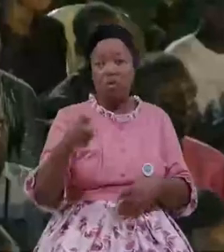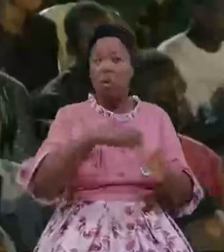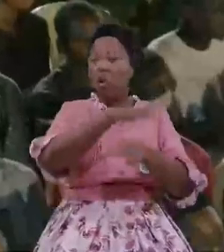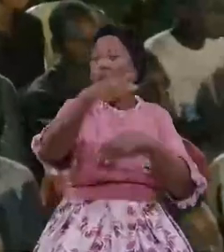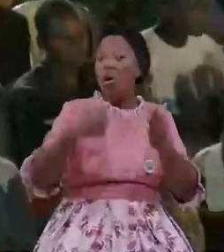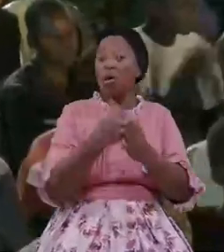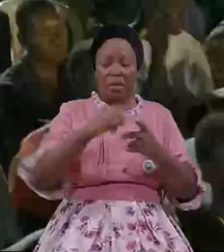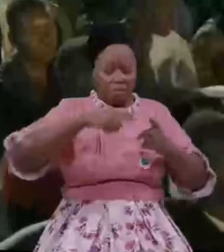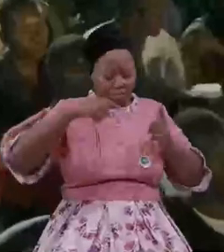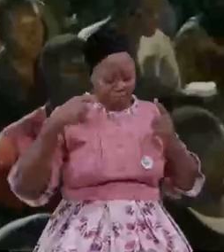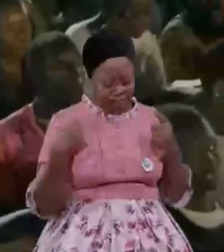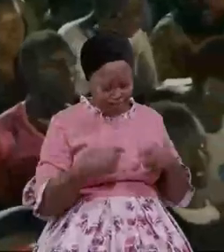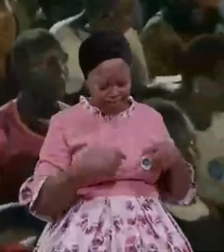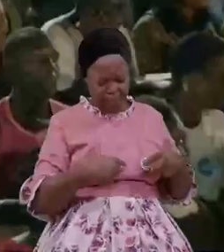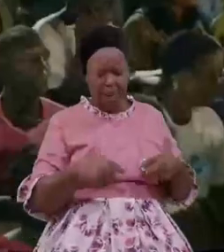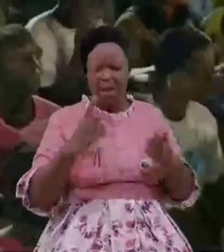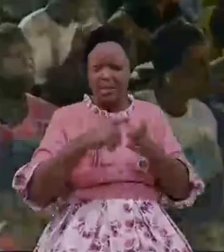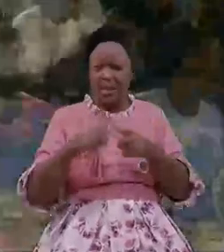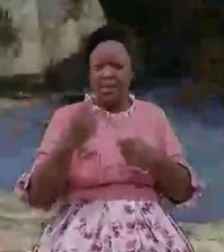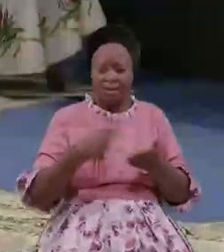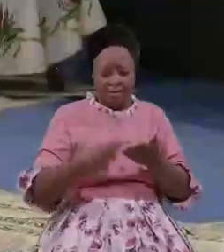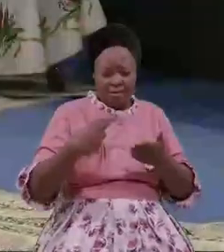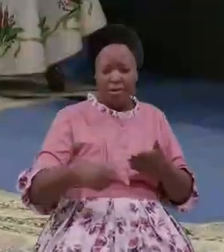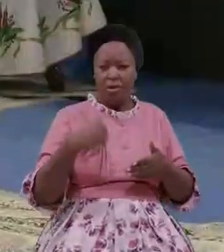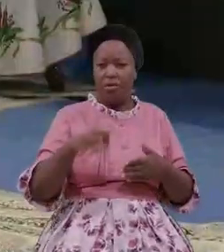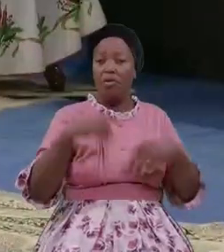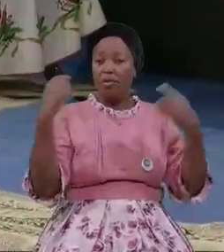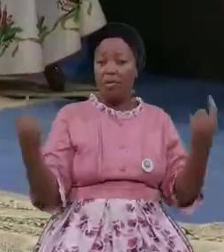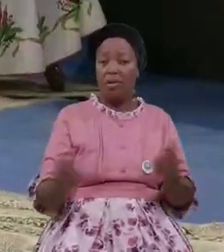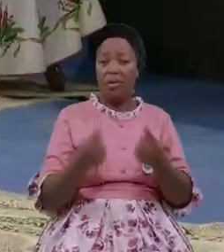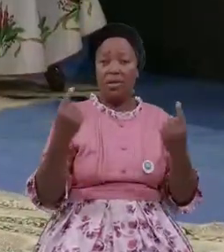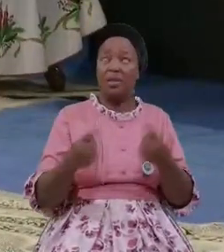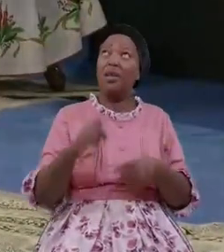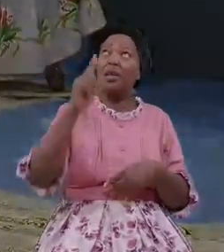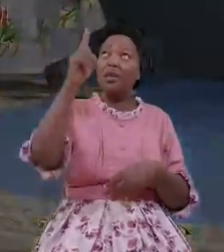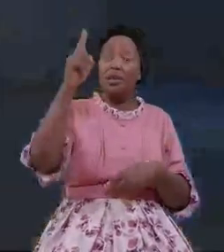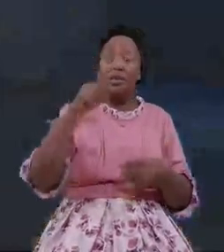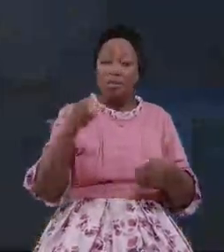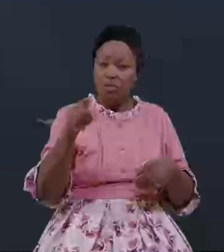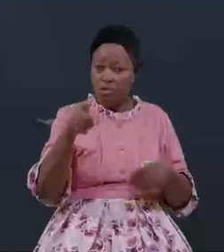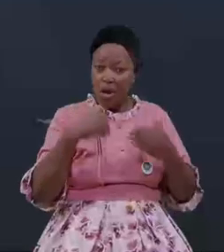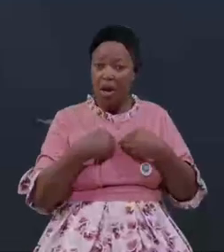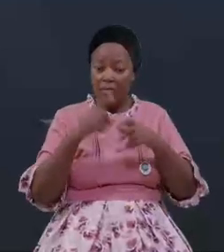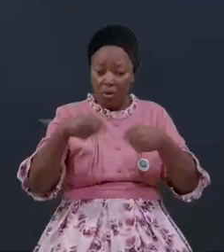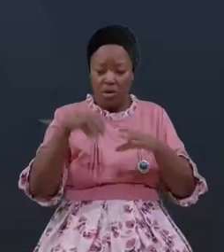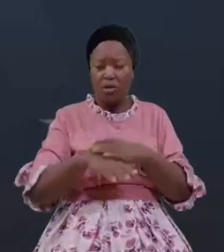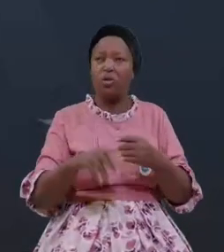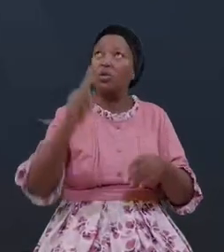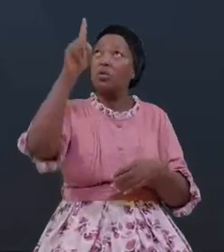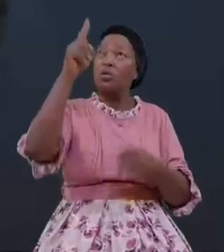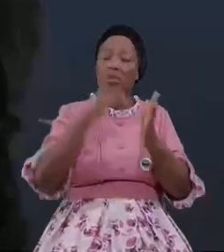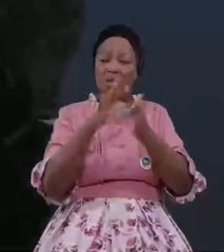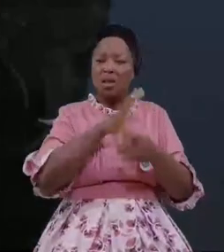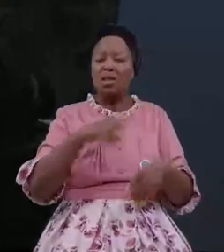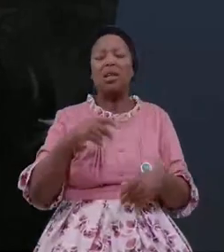toute l'angoisse et les conséquences du péché que vous avez commis que je vais tout